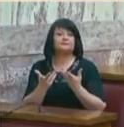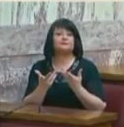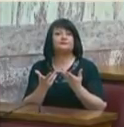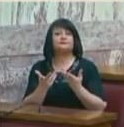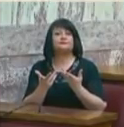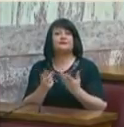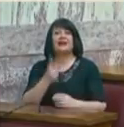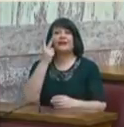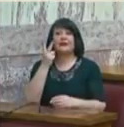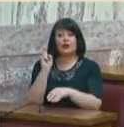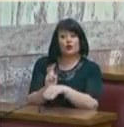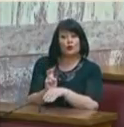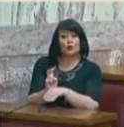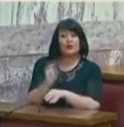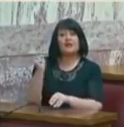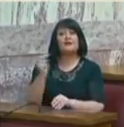ανοιχτά θέματα αυτή τη στιγμή.